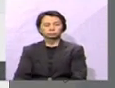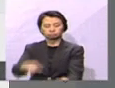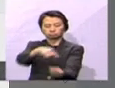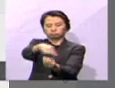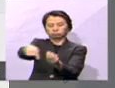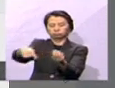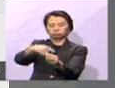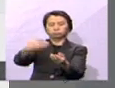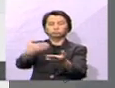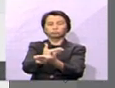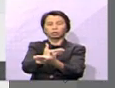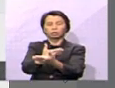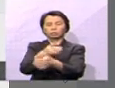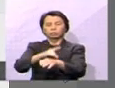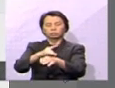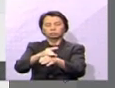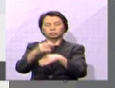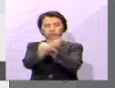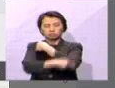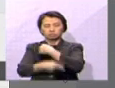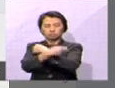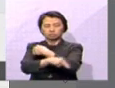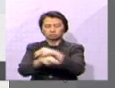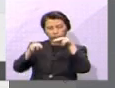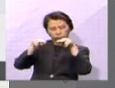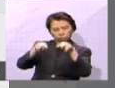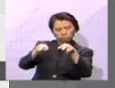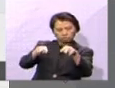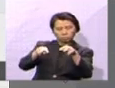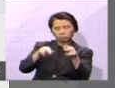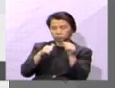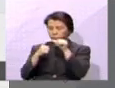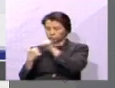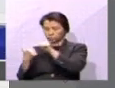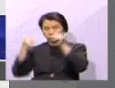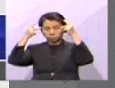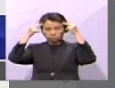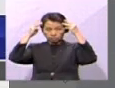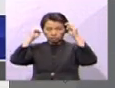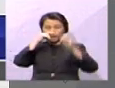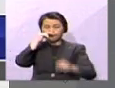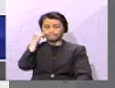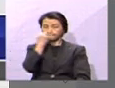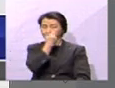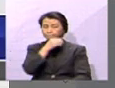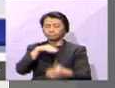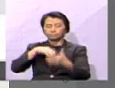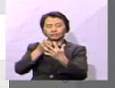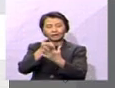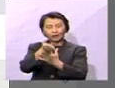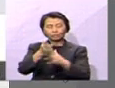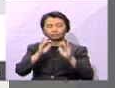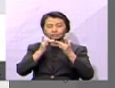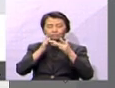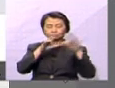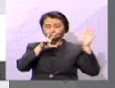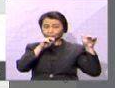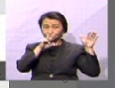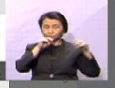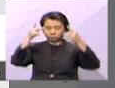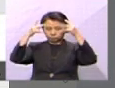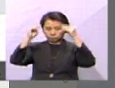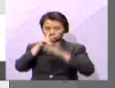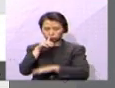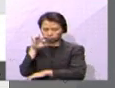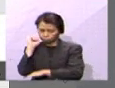situasi terkini banjir di beberapa Negeri dipantau rapat Perdana Menteri Datuk Seri Najib Tun Razak menerusi laman Twitter beliau hari ini Perdana Menteri